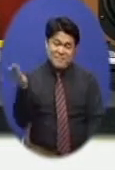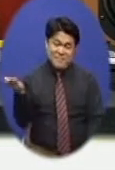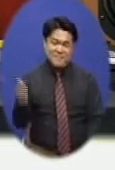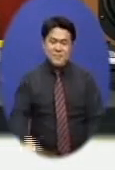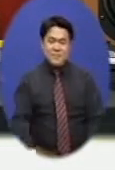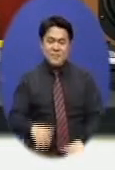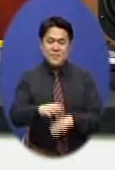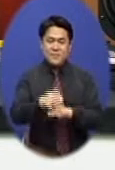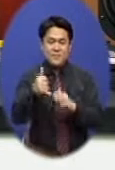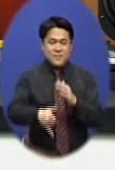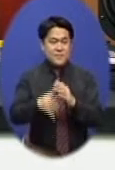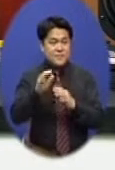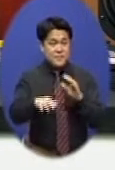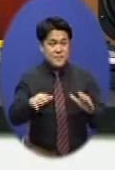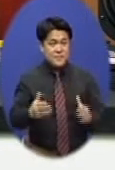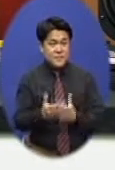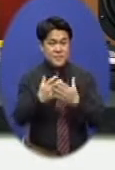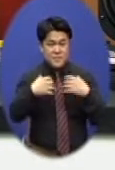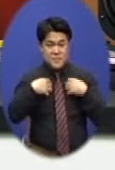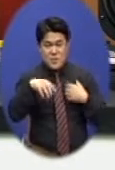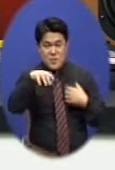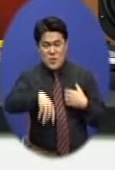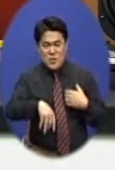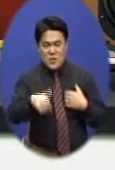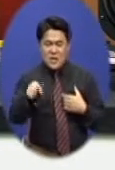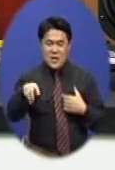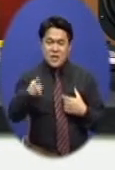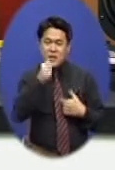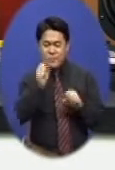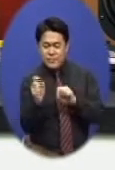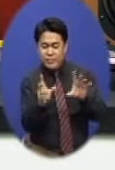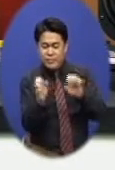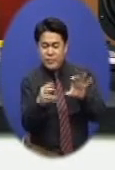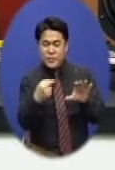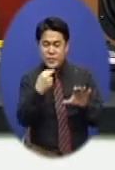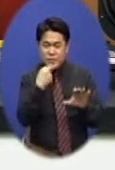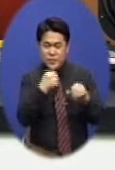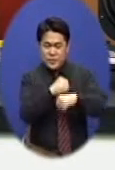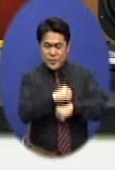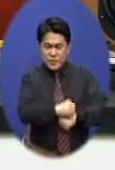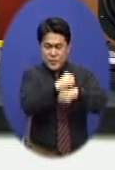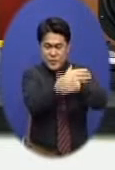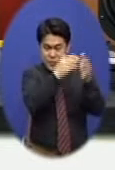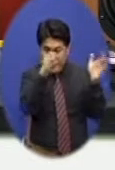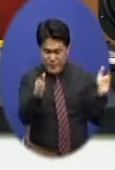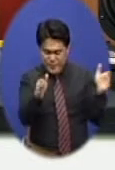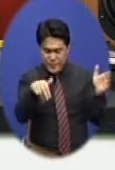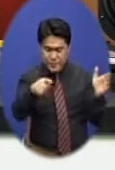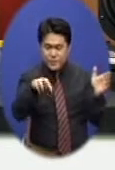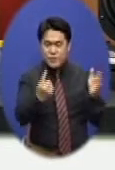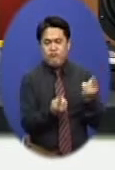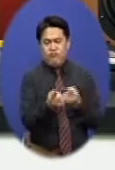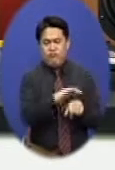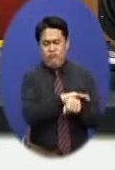네. 농촌진흥청에서는 별도의 가습 없이도 저장실 네. 내부를 높은 습도로 유지해